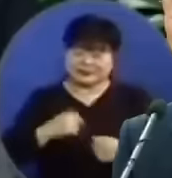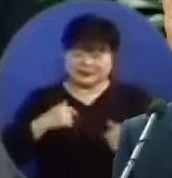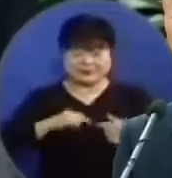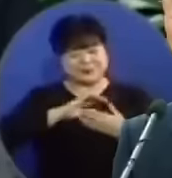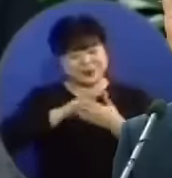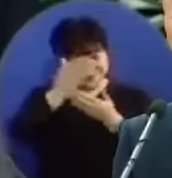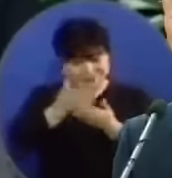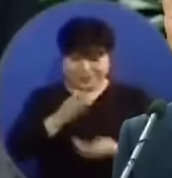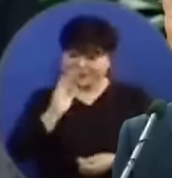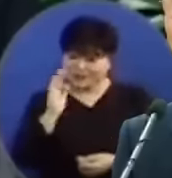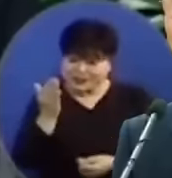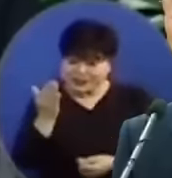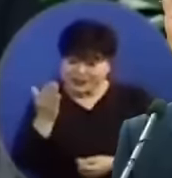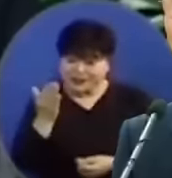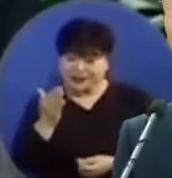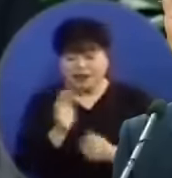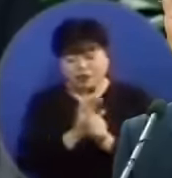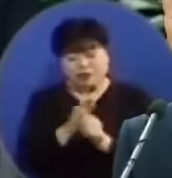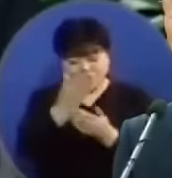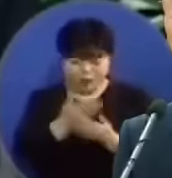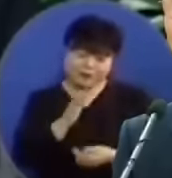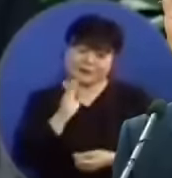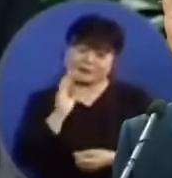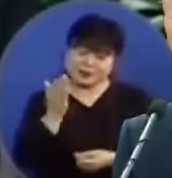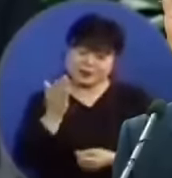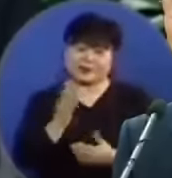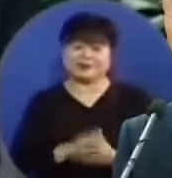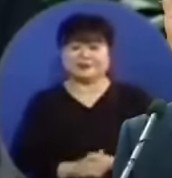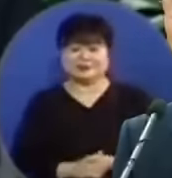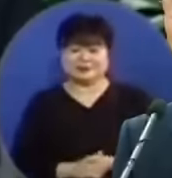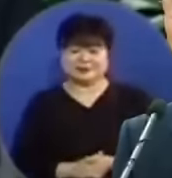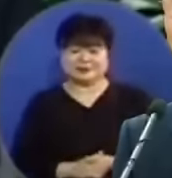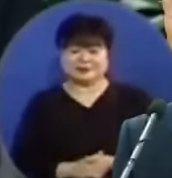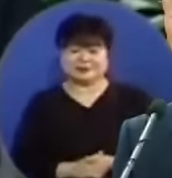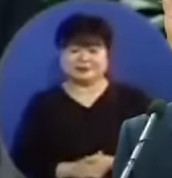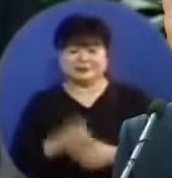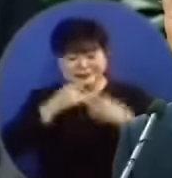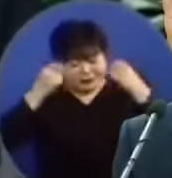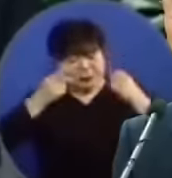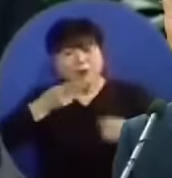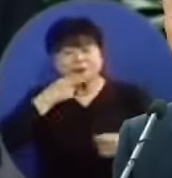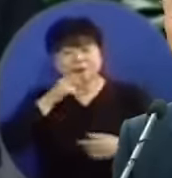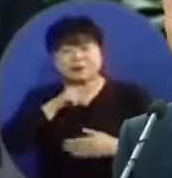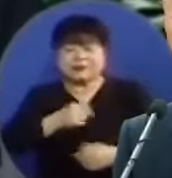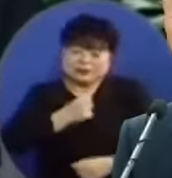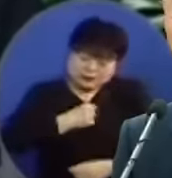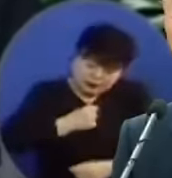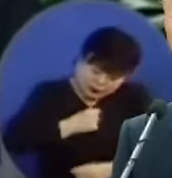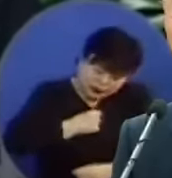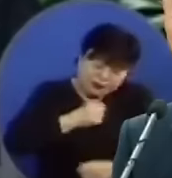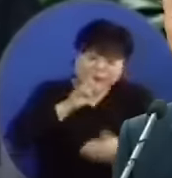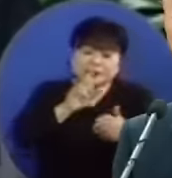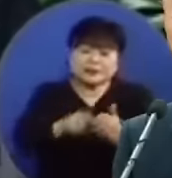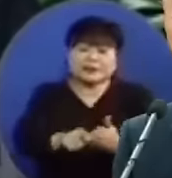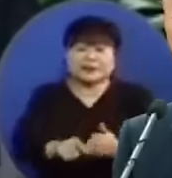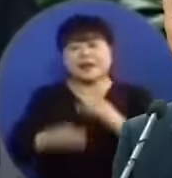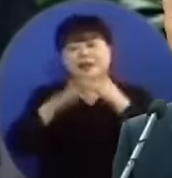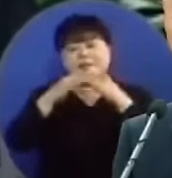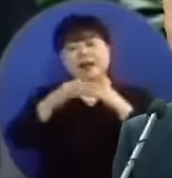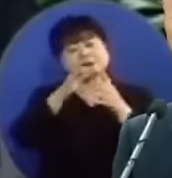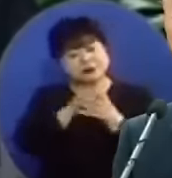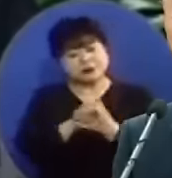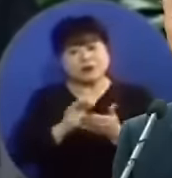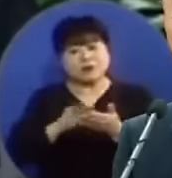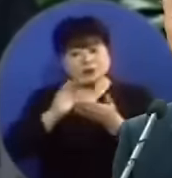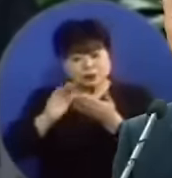기쁨으로 변화되는 것입니다. 큰 위로가 되는 것입니다. 즐거움이 없이 마음이 답답할 때도 방언으로 기도하고